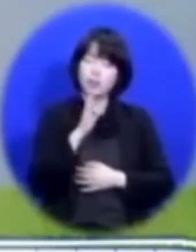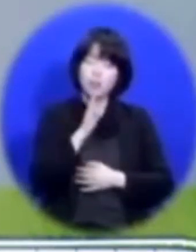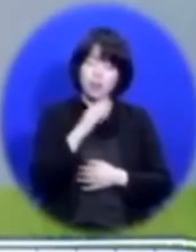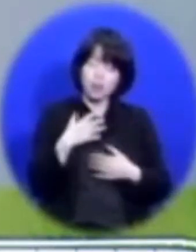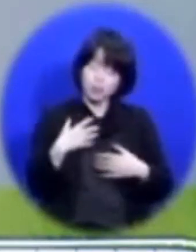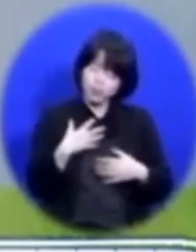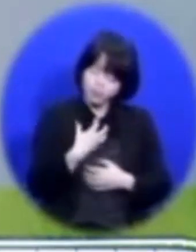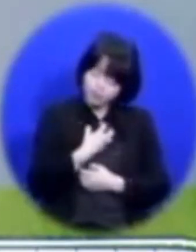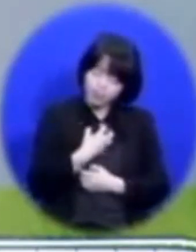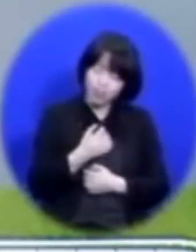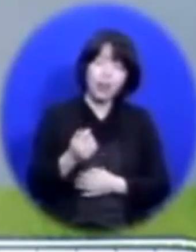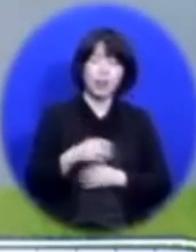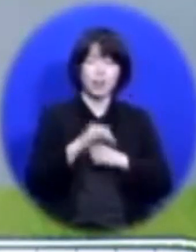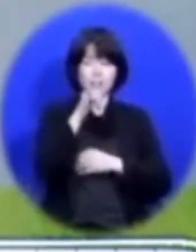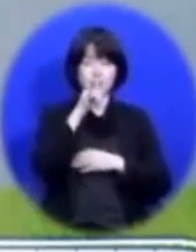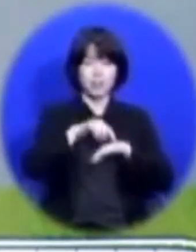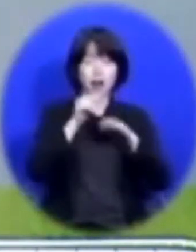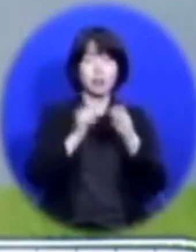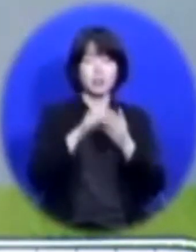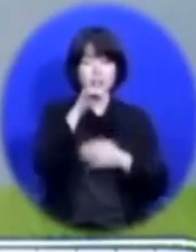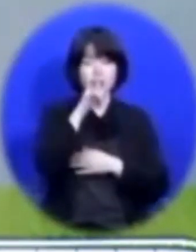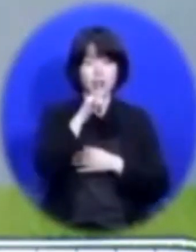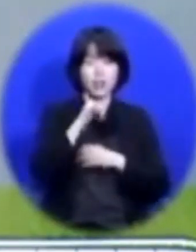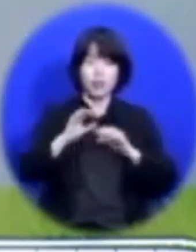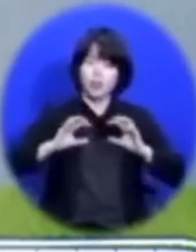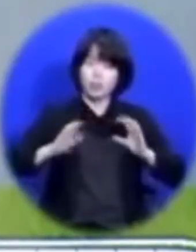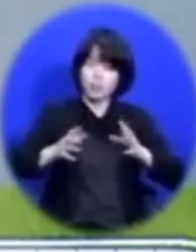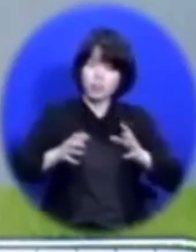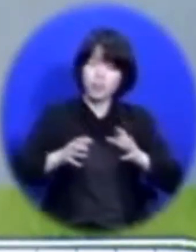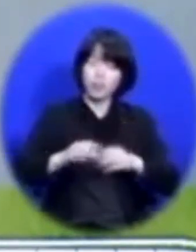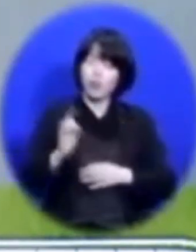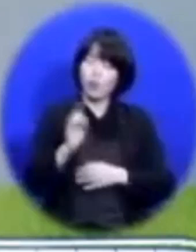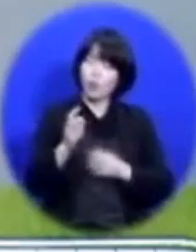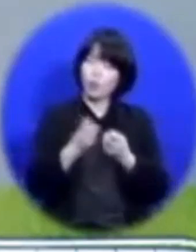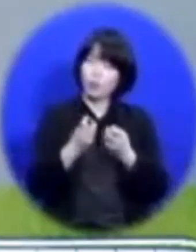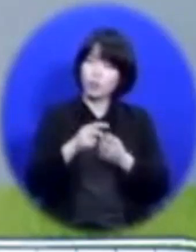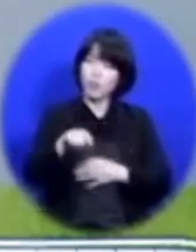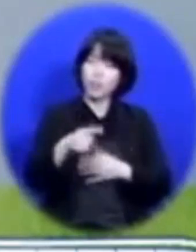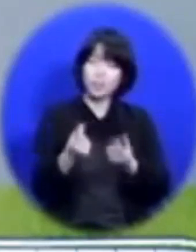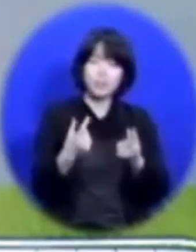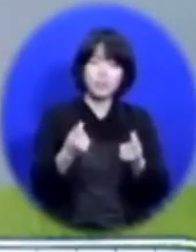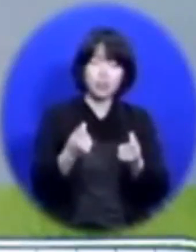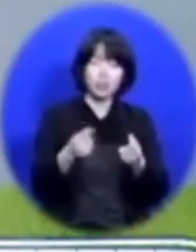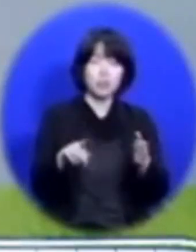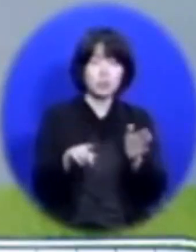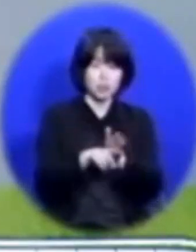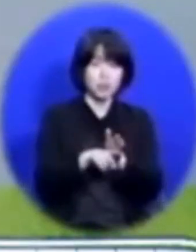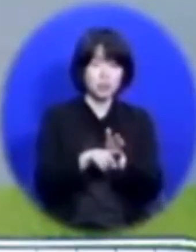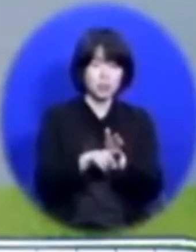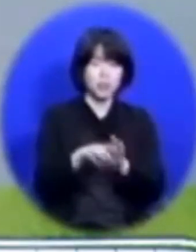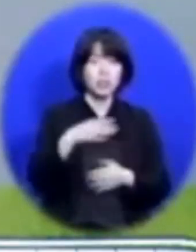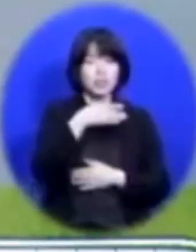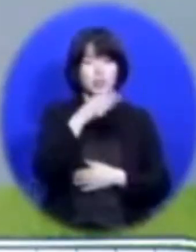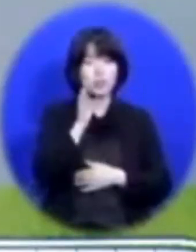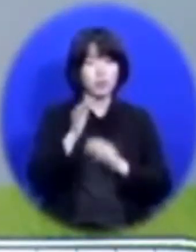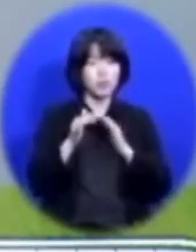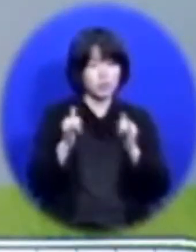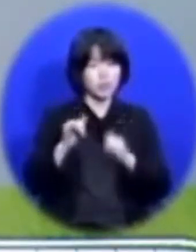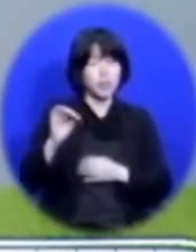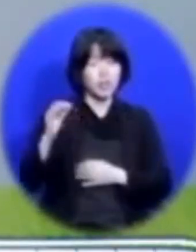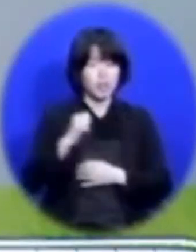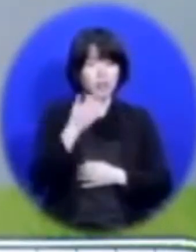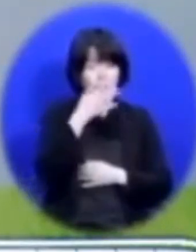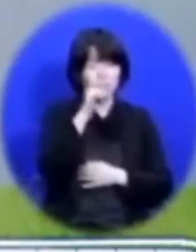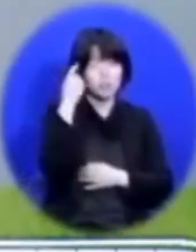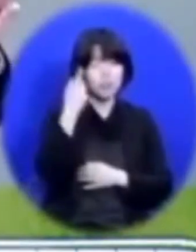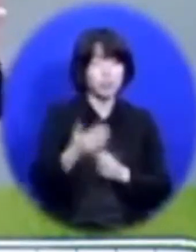깊은감동을느꼈습니다. 저노인은어떻게그런믿음을가질수있었을까?그는자신도곧똑같은방식으로